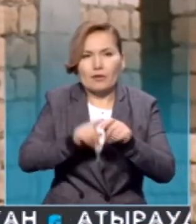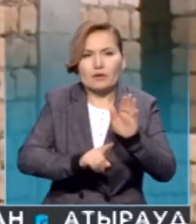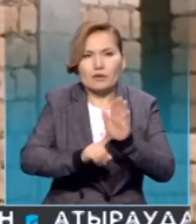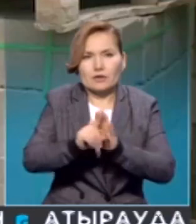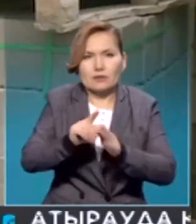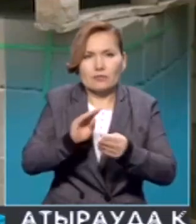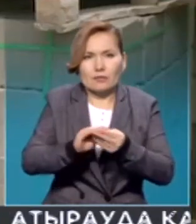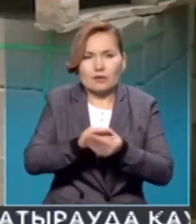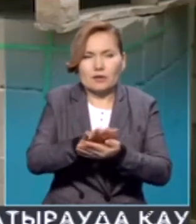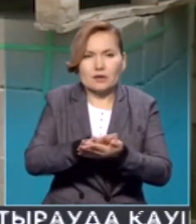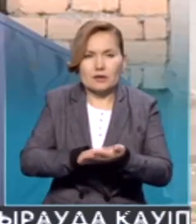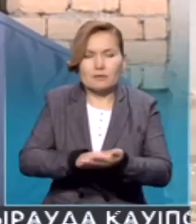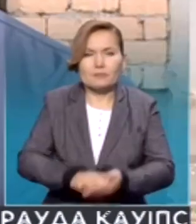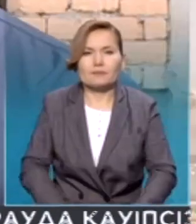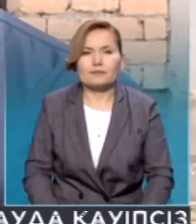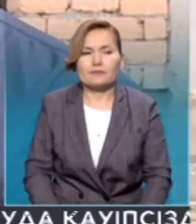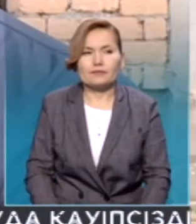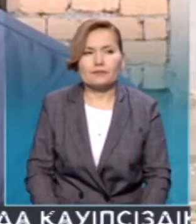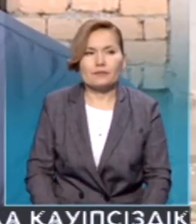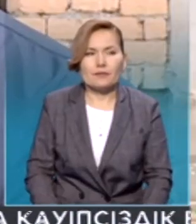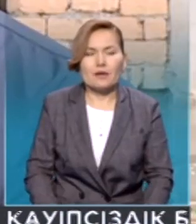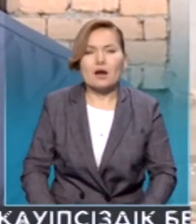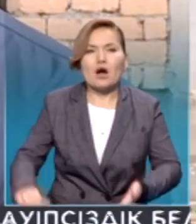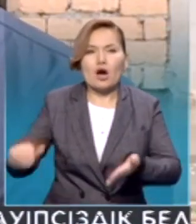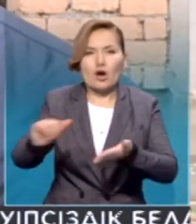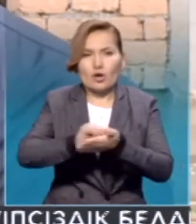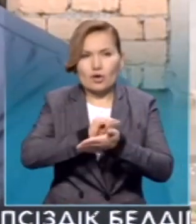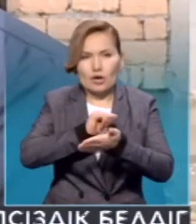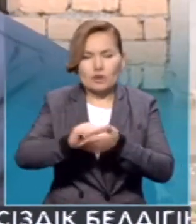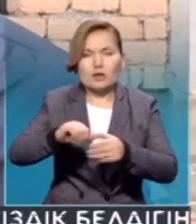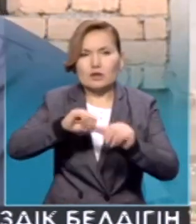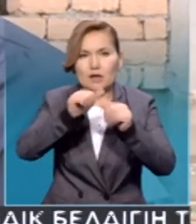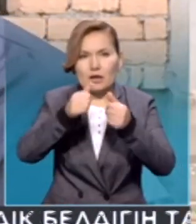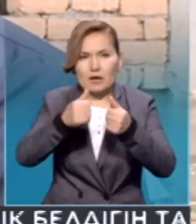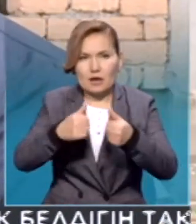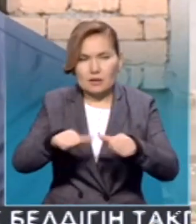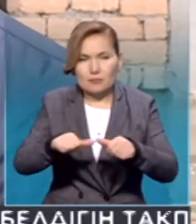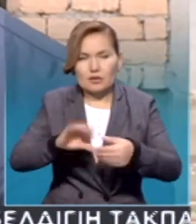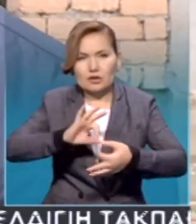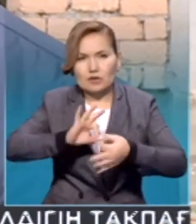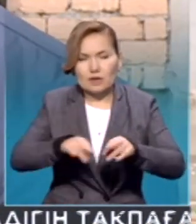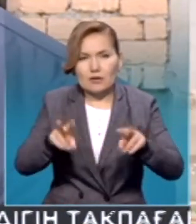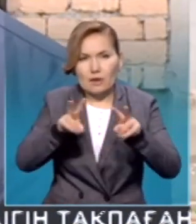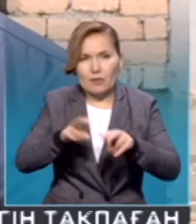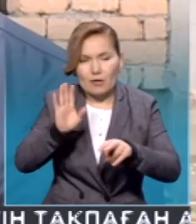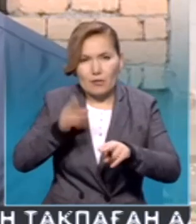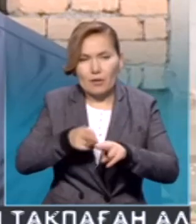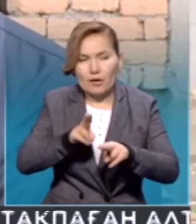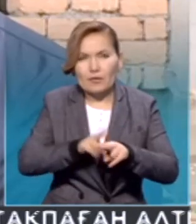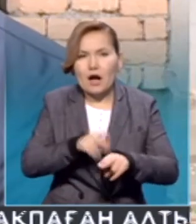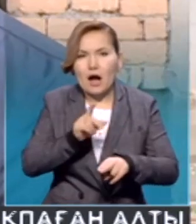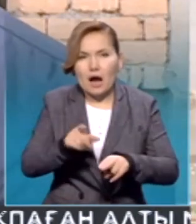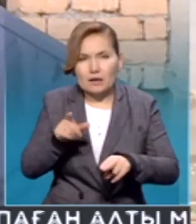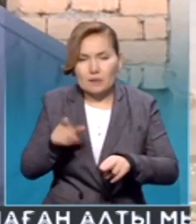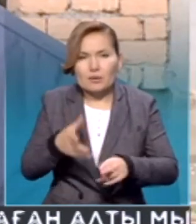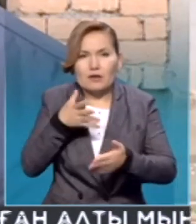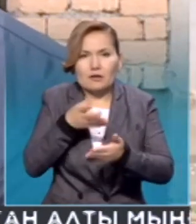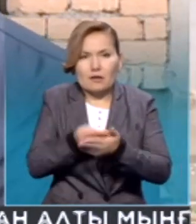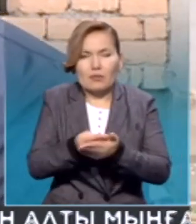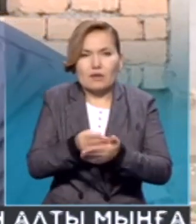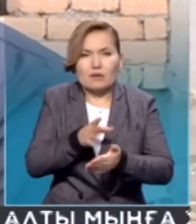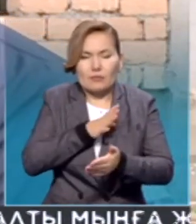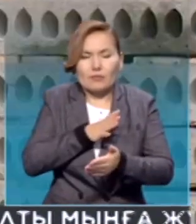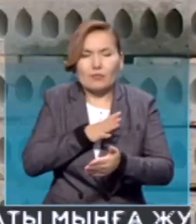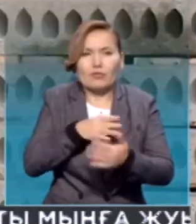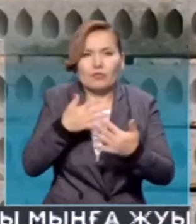тартады. Егер құжатта рәсімдесе, бұл жерде де салымшыларында да мәселелері бар. Ары қарай